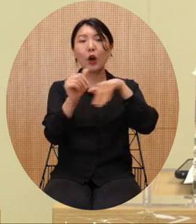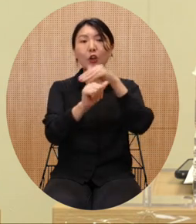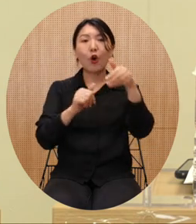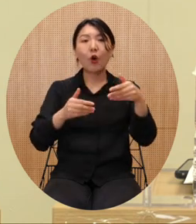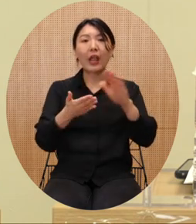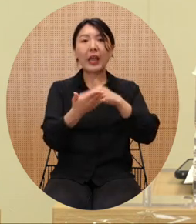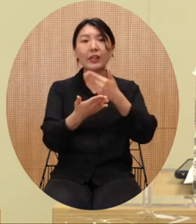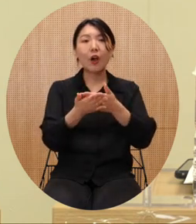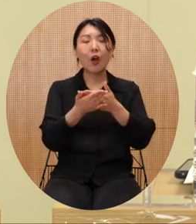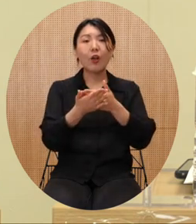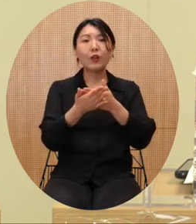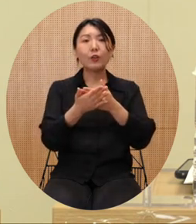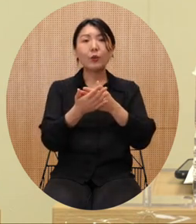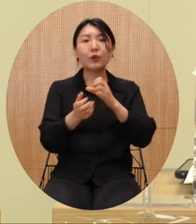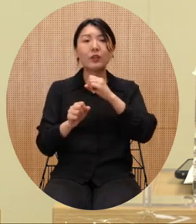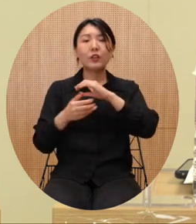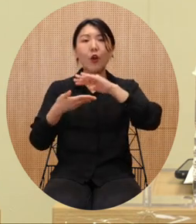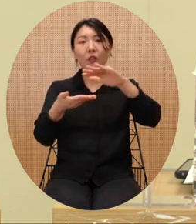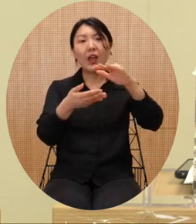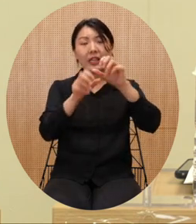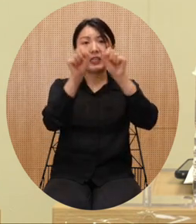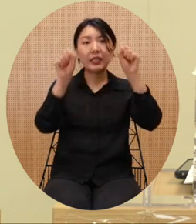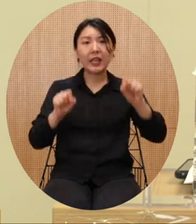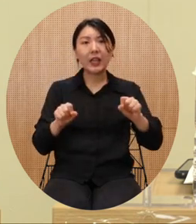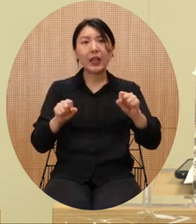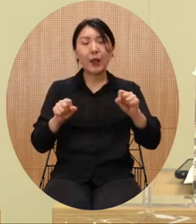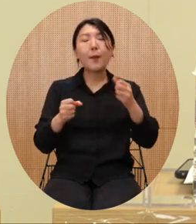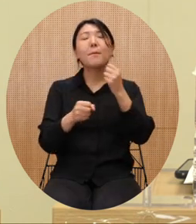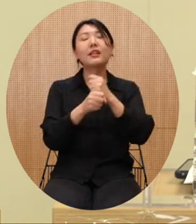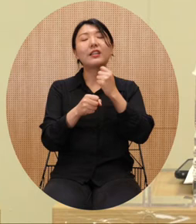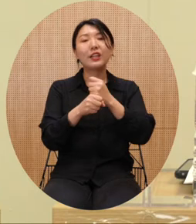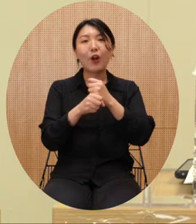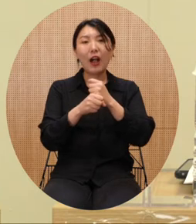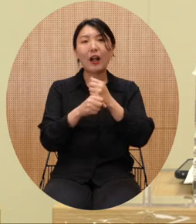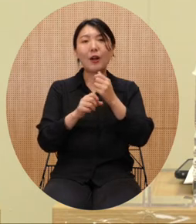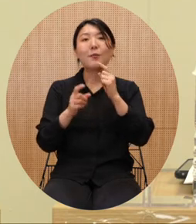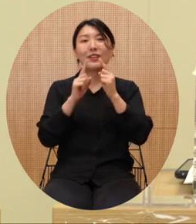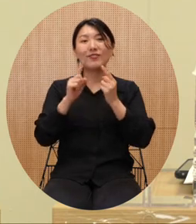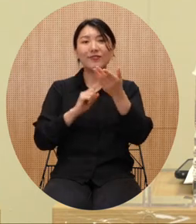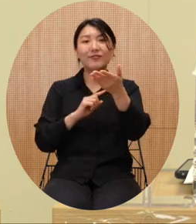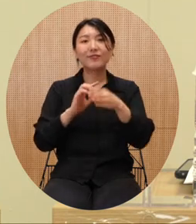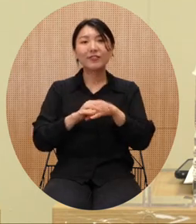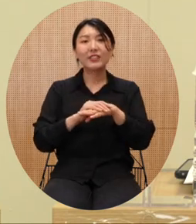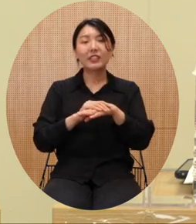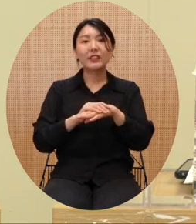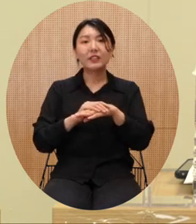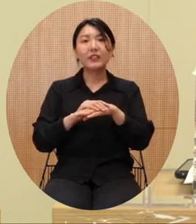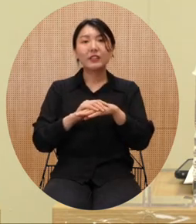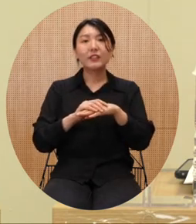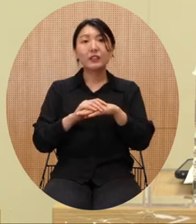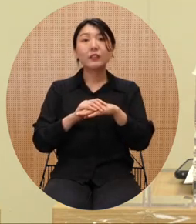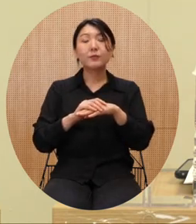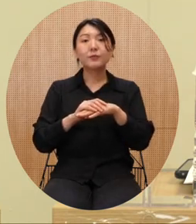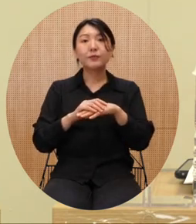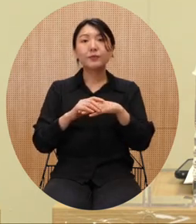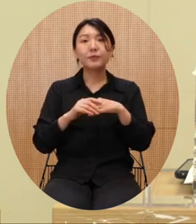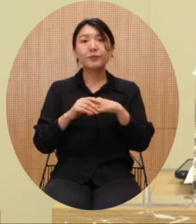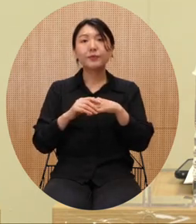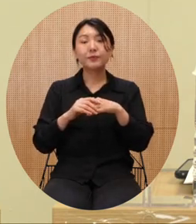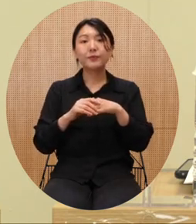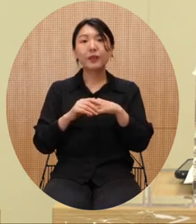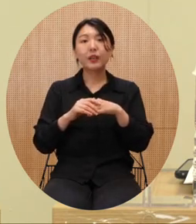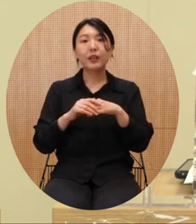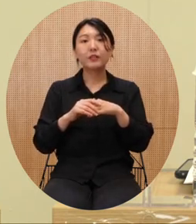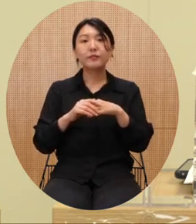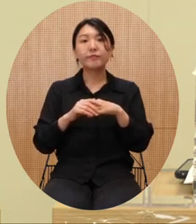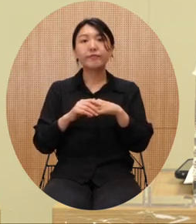개선, 주거복지 전달체계 강화라는 매우 중요한 세 가지 주제를 다루고 있습니다. 주목이 되는 연구 결과는 제